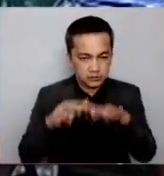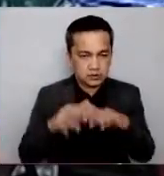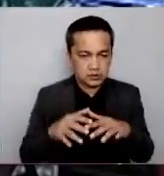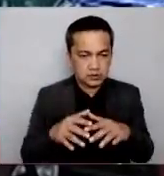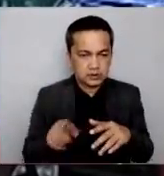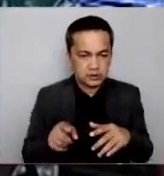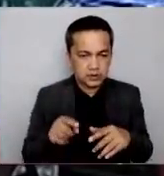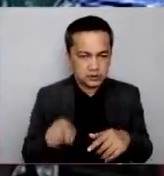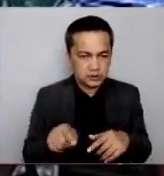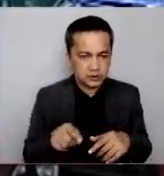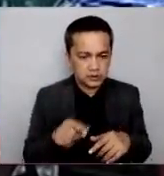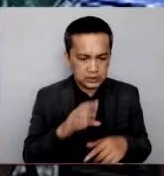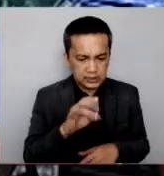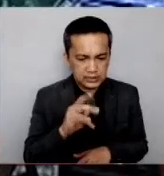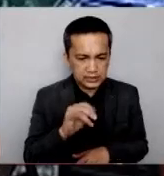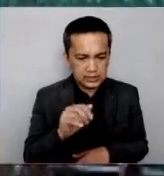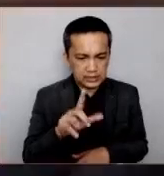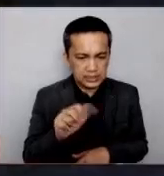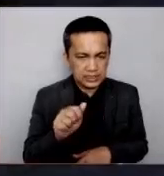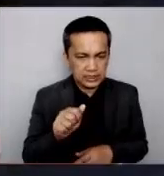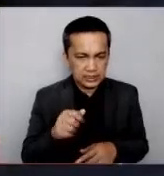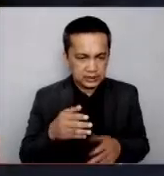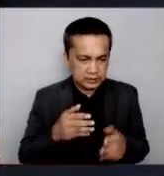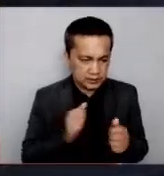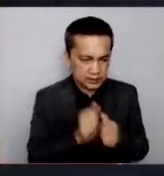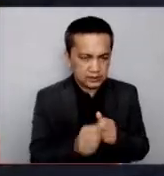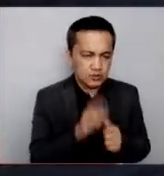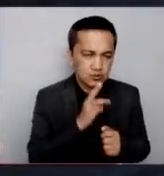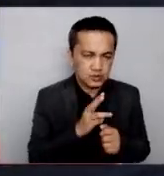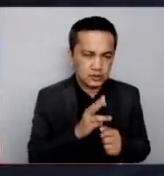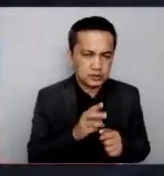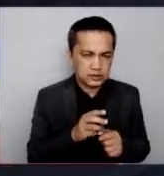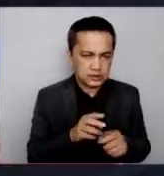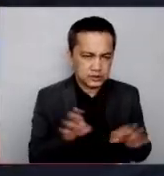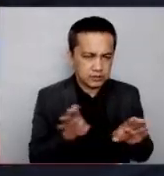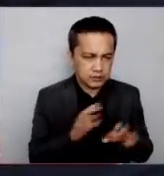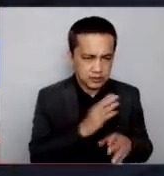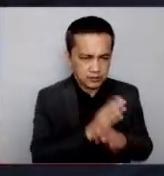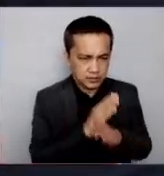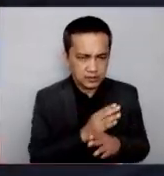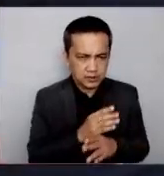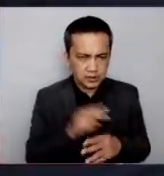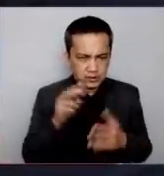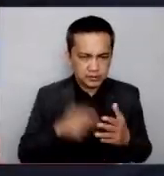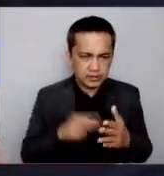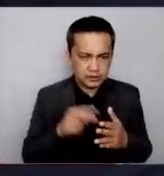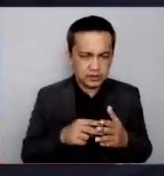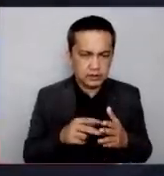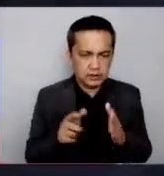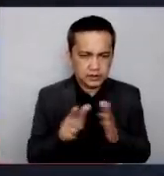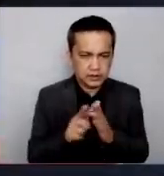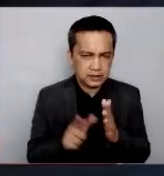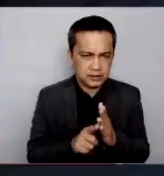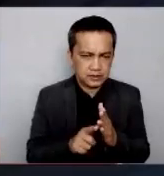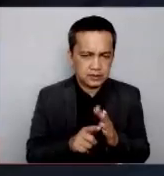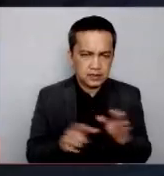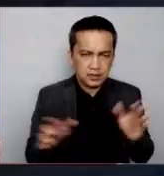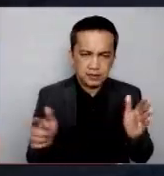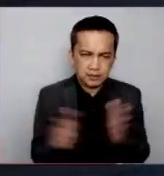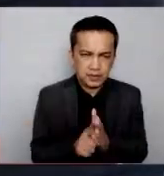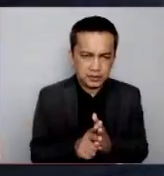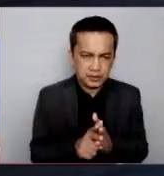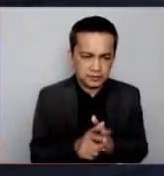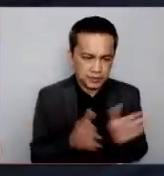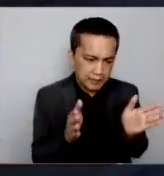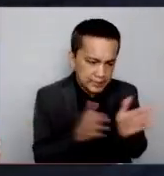pati ang kantarilya o daanan ng tubig. Kung babasahin may batas natin, bawal na bawal po na magtabon, magpaliit